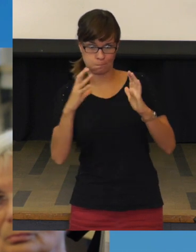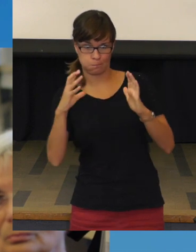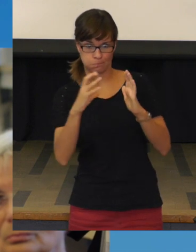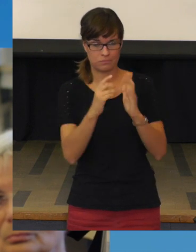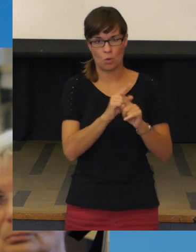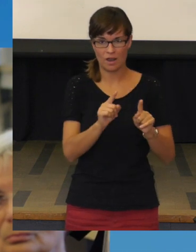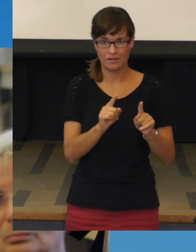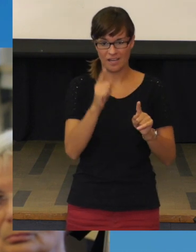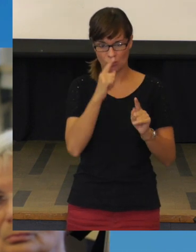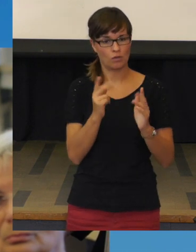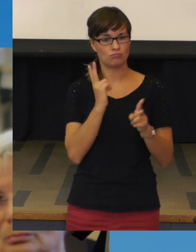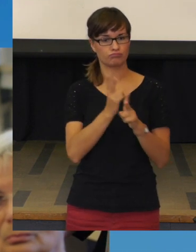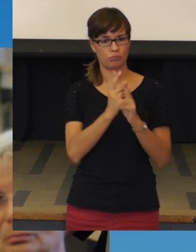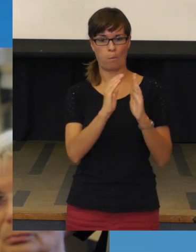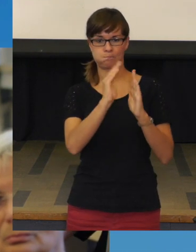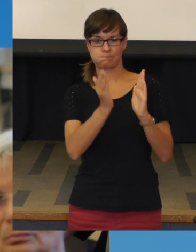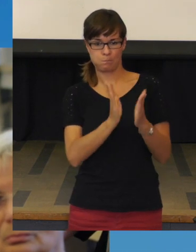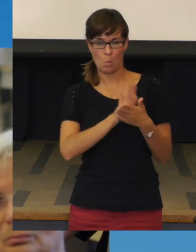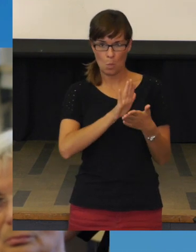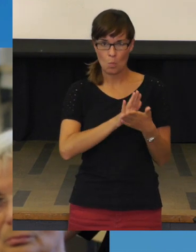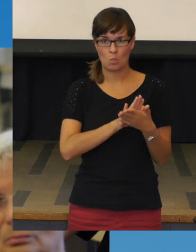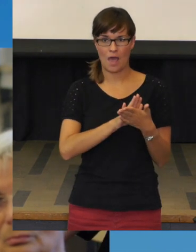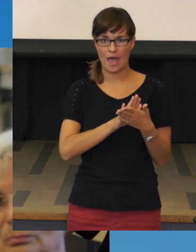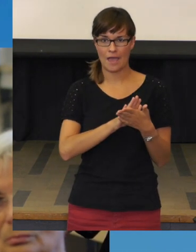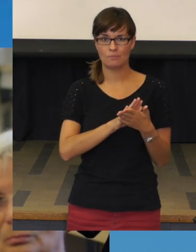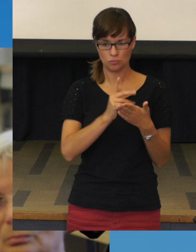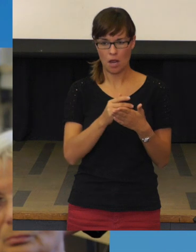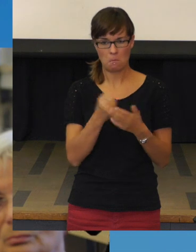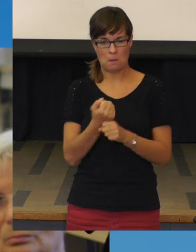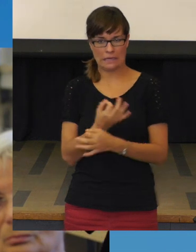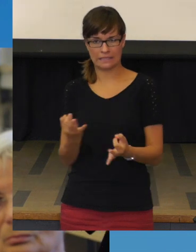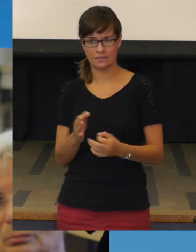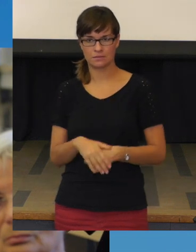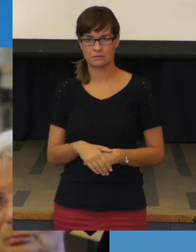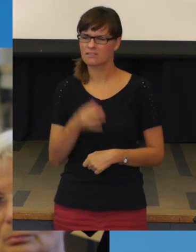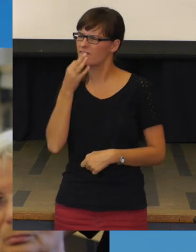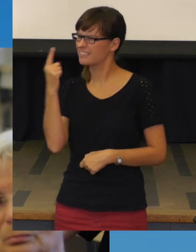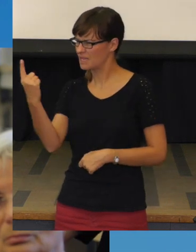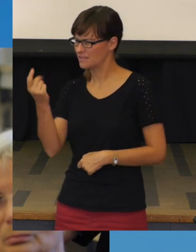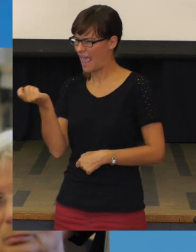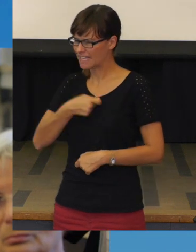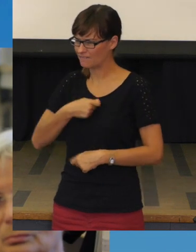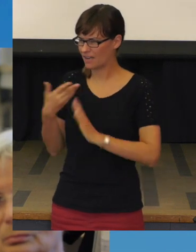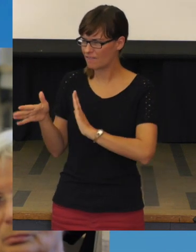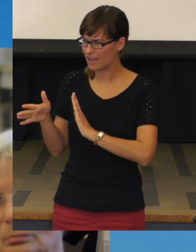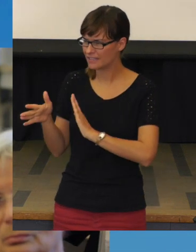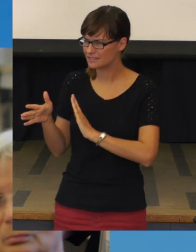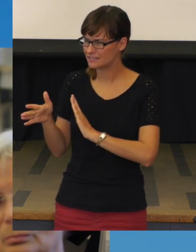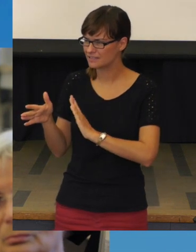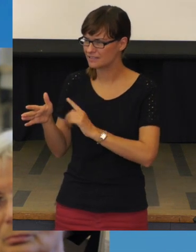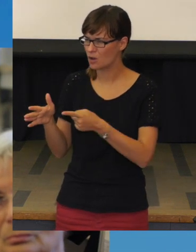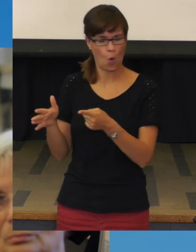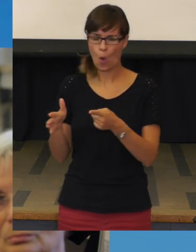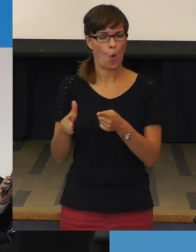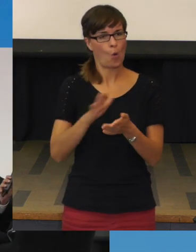Ist richtig. Wenn das die Herzkammer betrifft, haben Sie einen Herzinfarkt durchgemacht? Oder ist das Nein. Ist das ein Aneurysma der Körperschlagader?